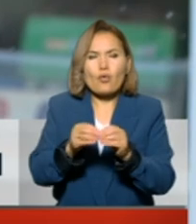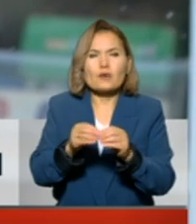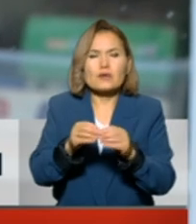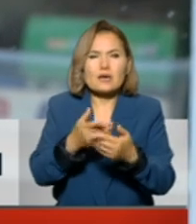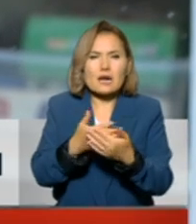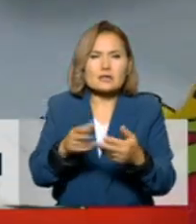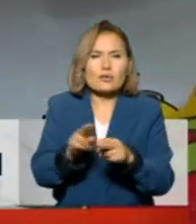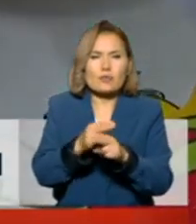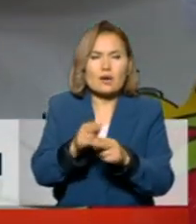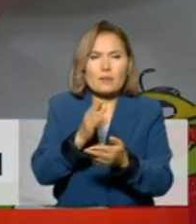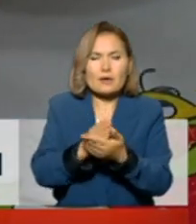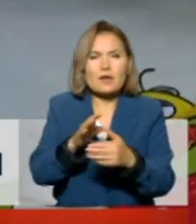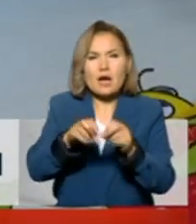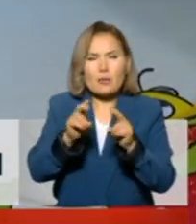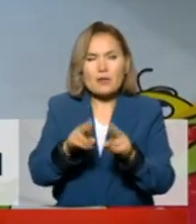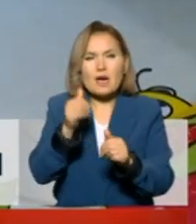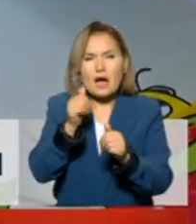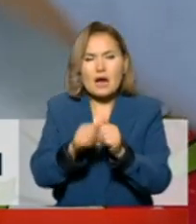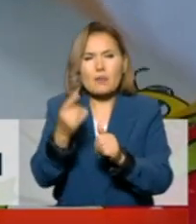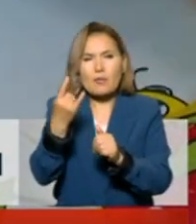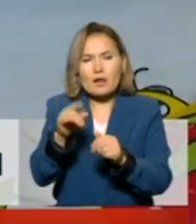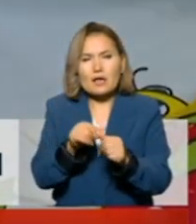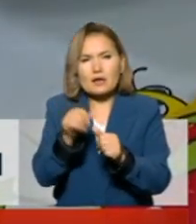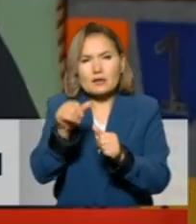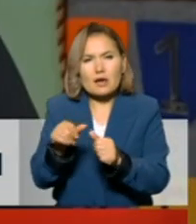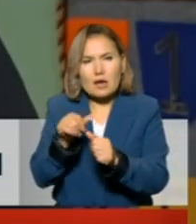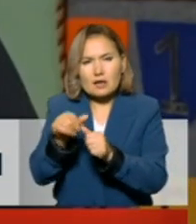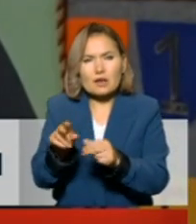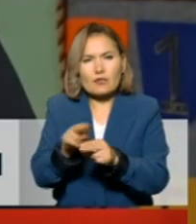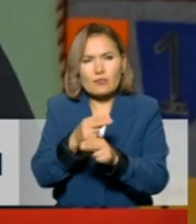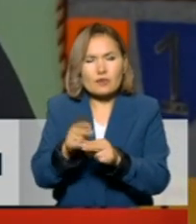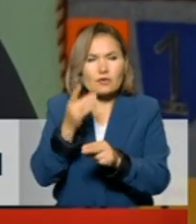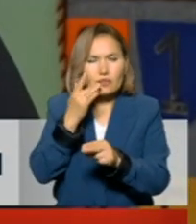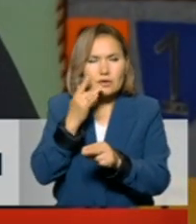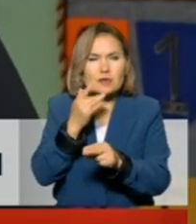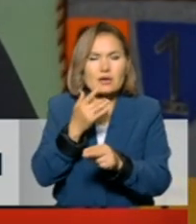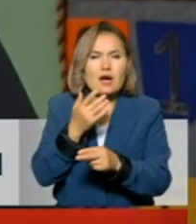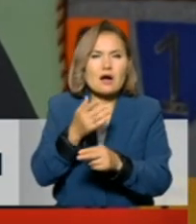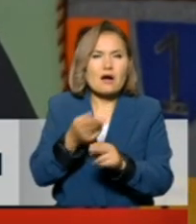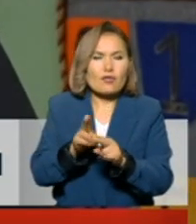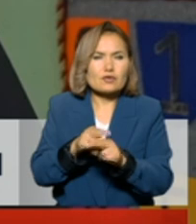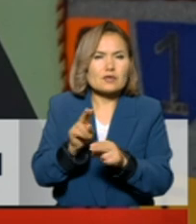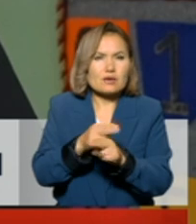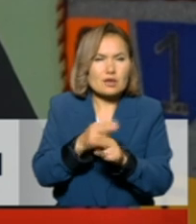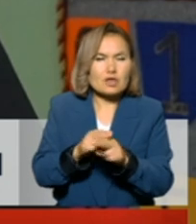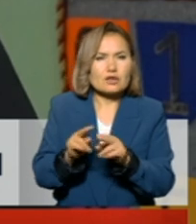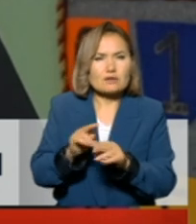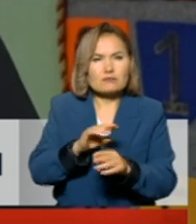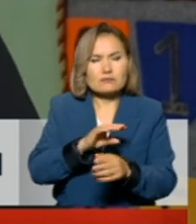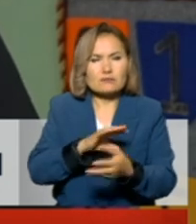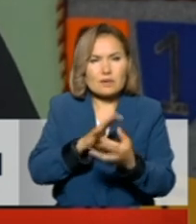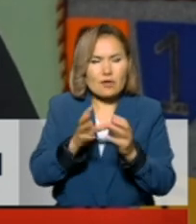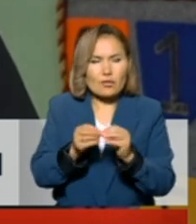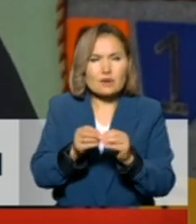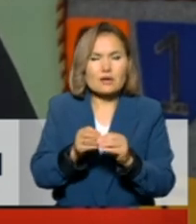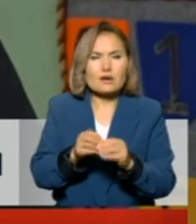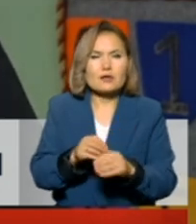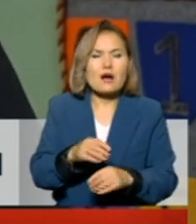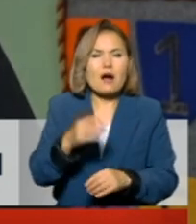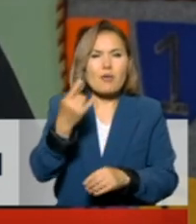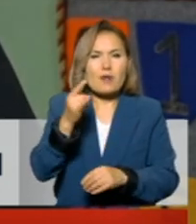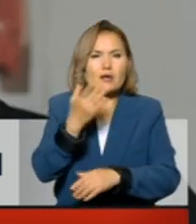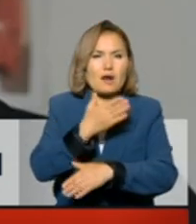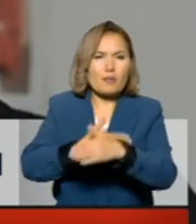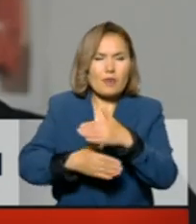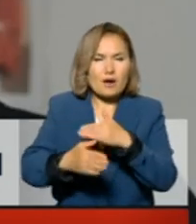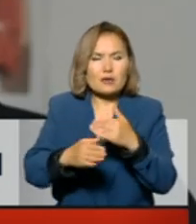түрін қабылдайды. Мамандар әр баламен жеке жұмыс жүргізеді. Баламның бұл жерде несі, не дейді, тағдыры да ойналып жатыр